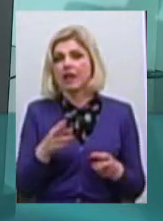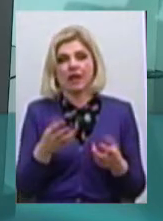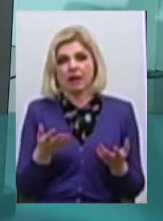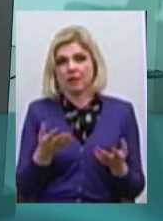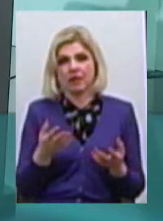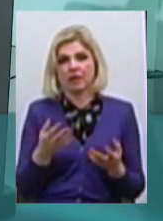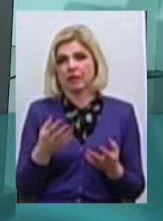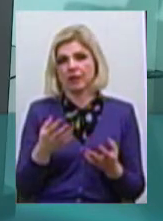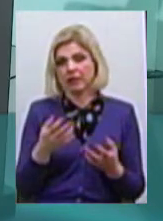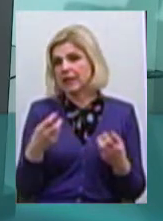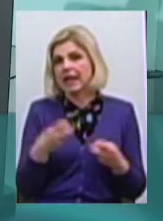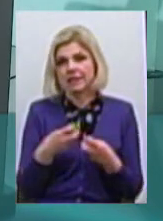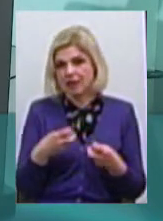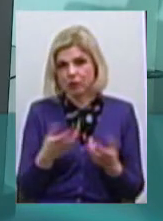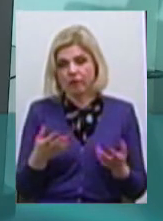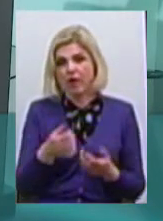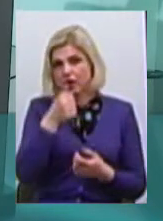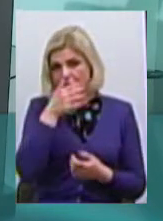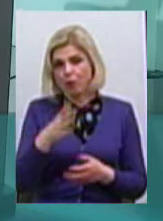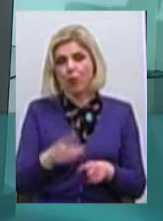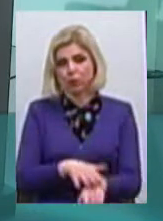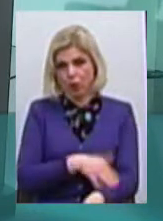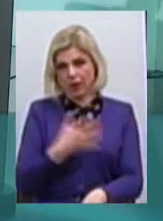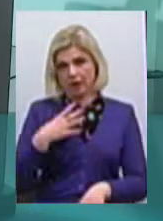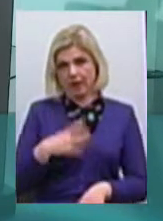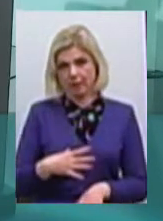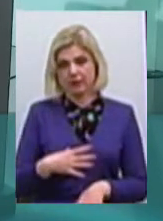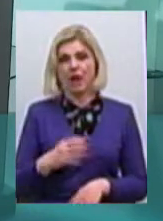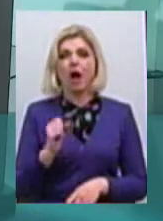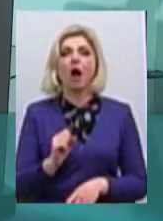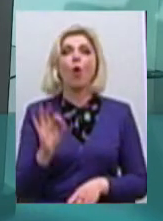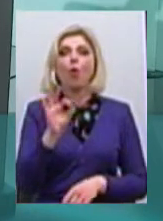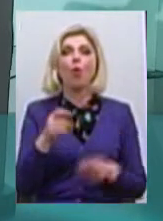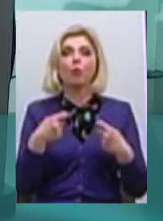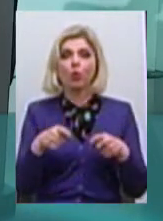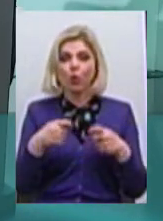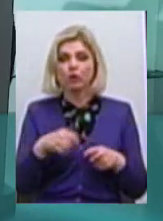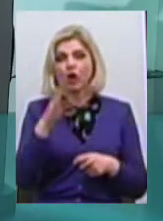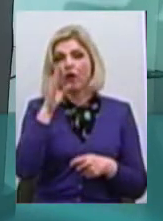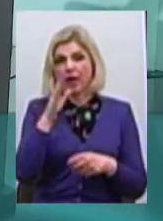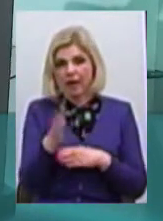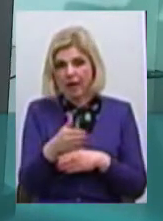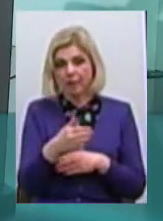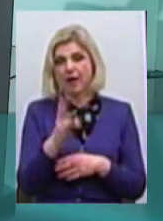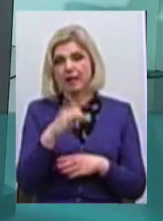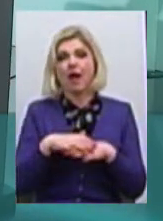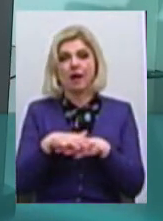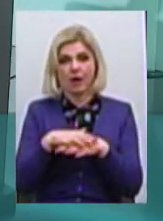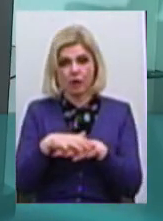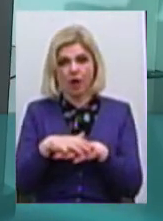І не може довго терпіти. Що стосується продажу водних біоресурсів на